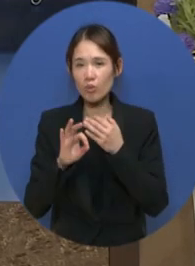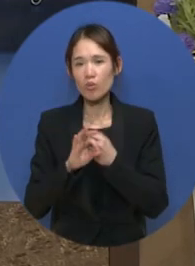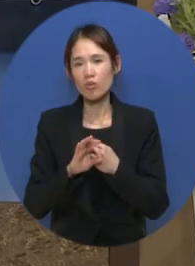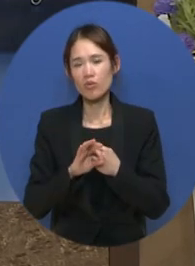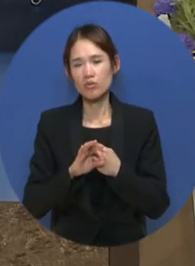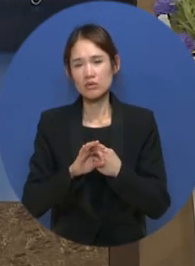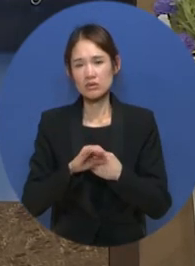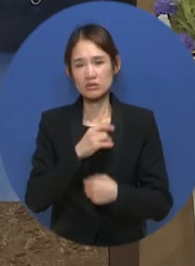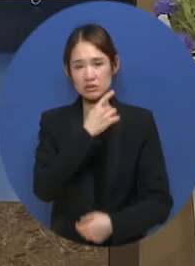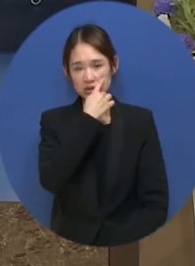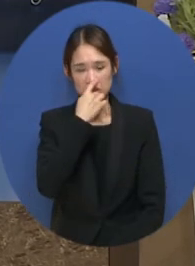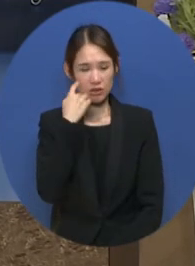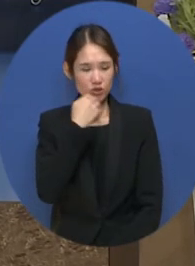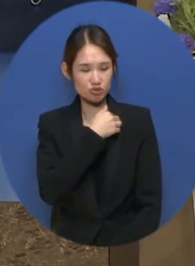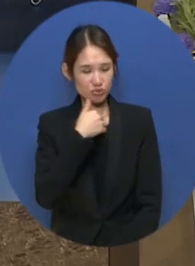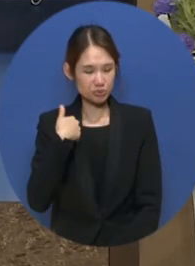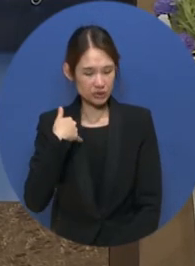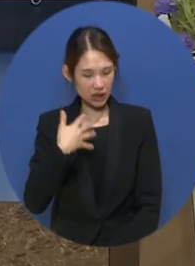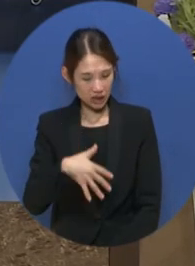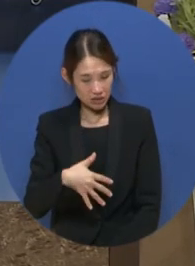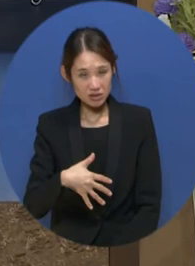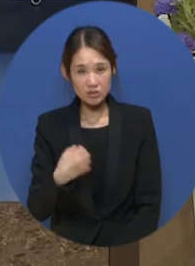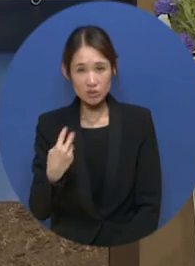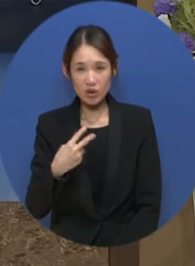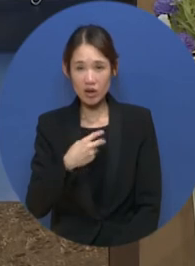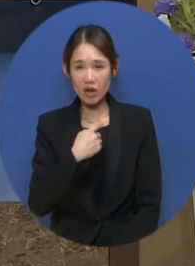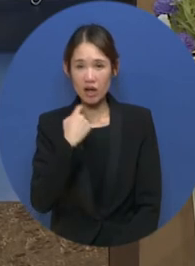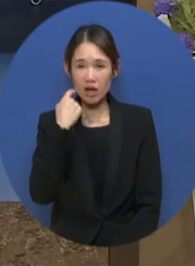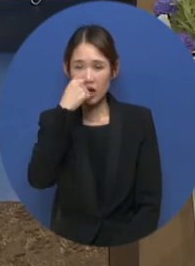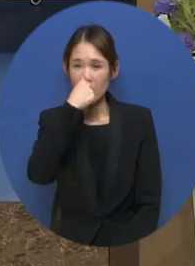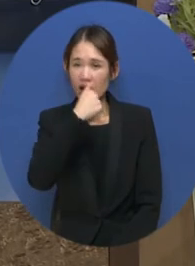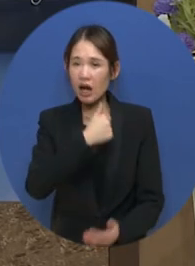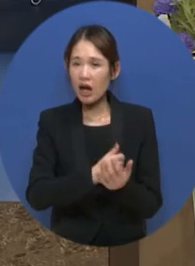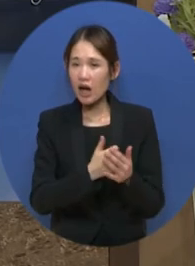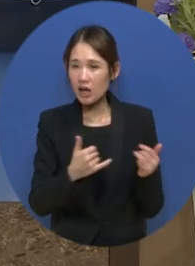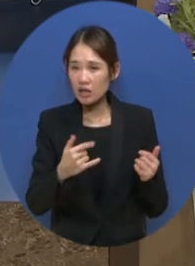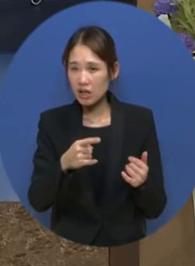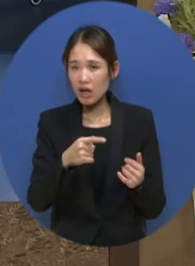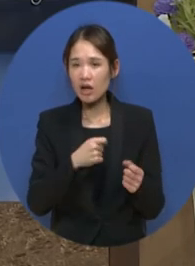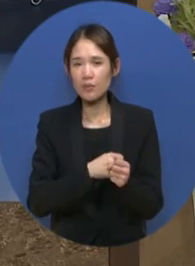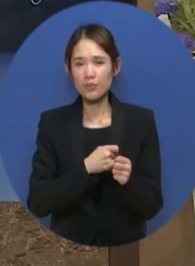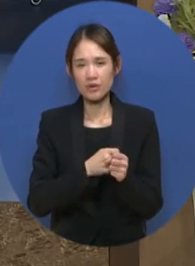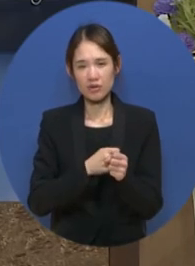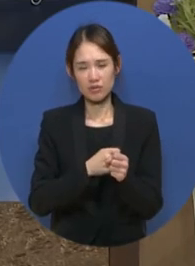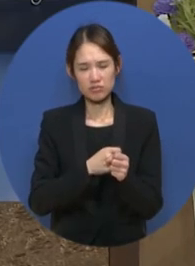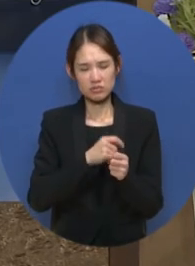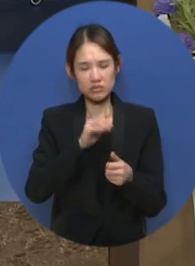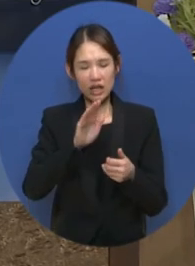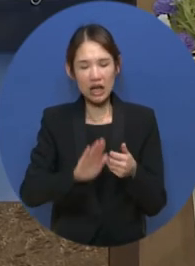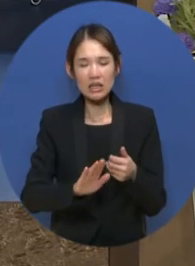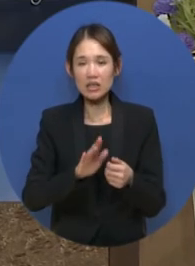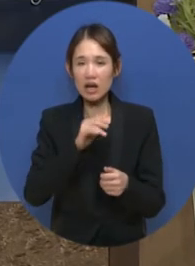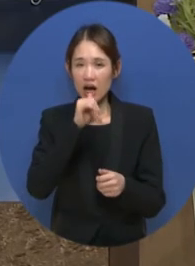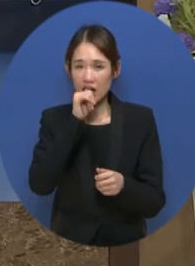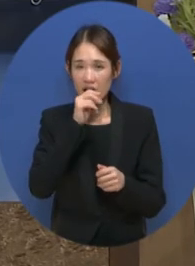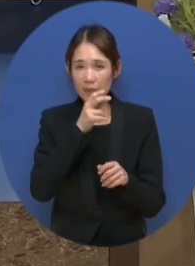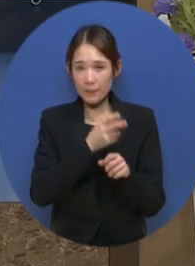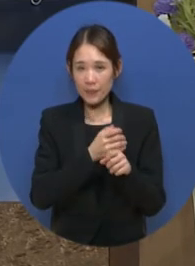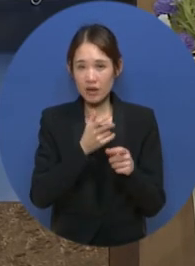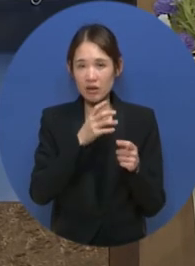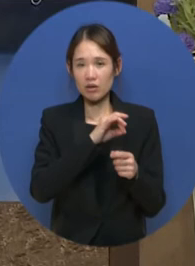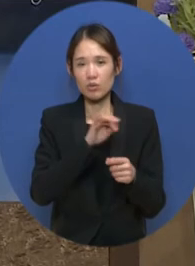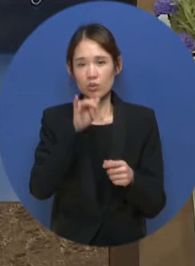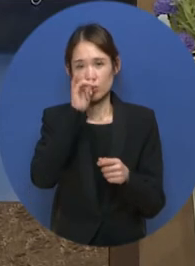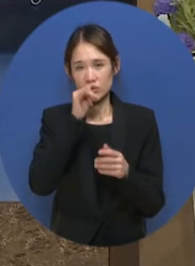증거불충분 이라든지 아니면 은 가해자들의 항변을 받아들여 서 낮은 형량이 어 나오는